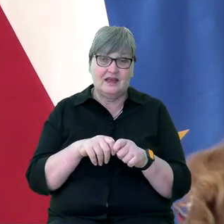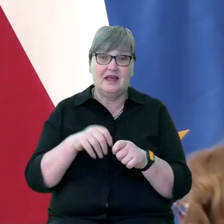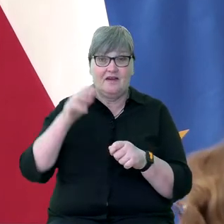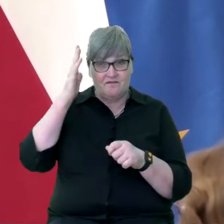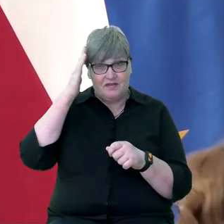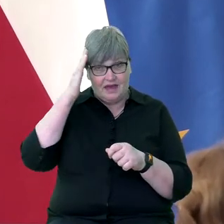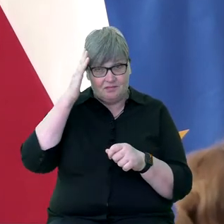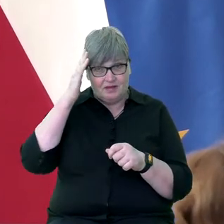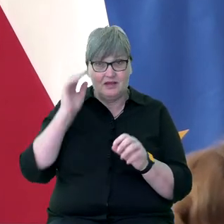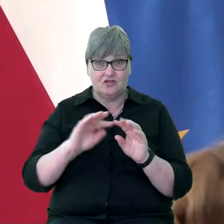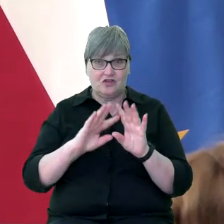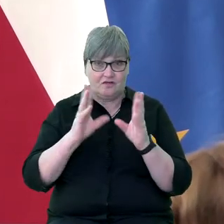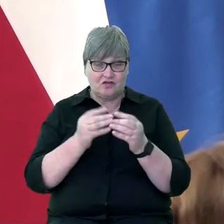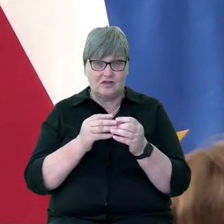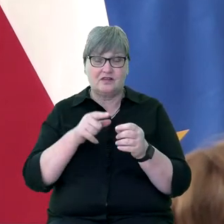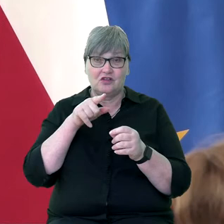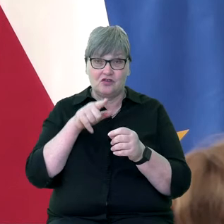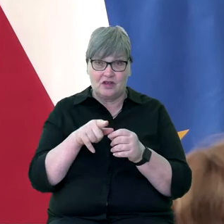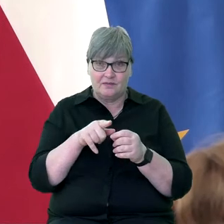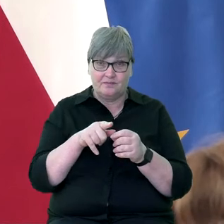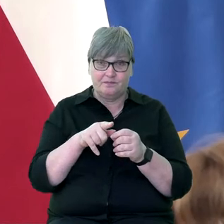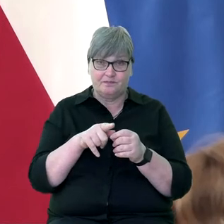wszyscy, że koleje